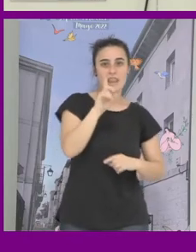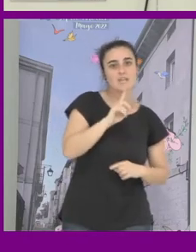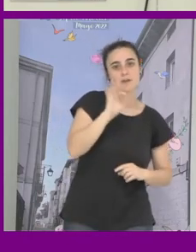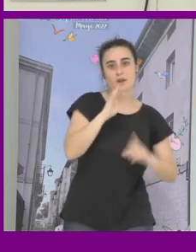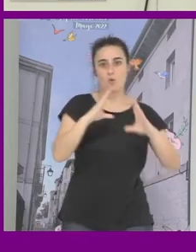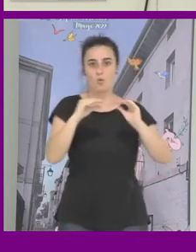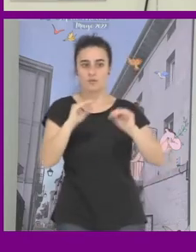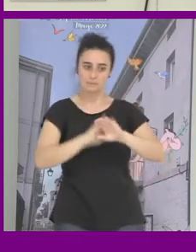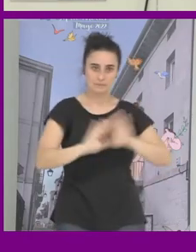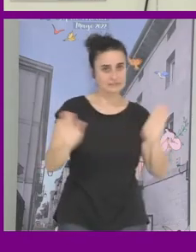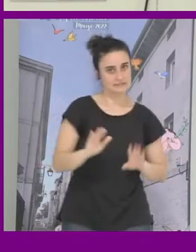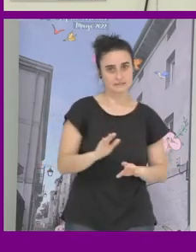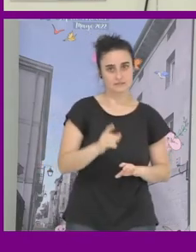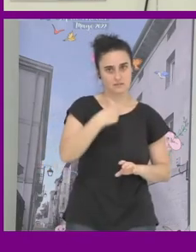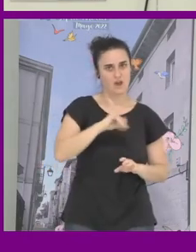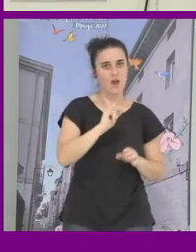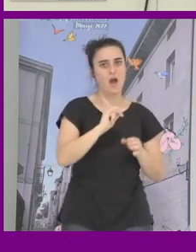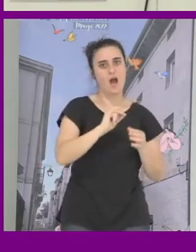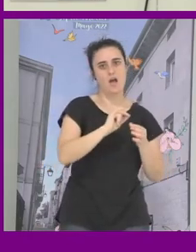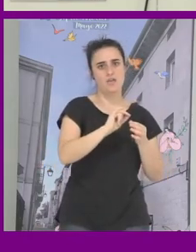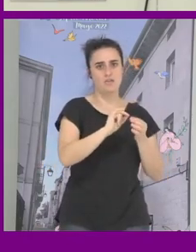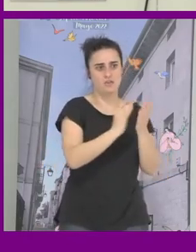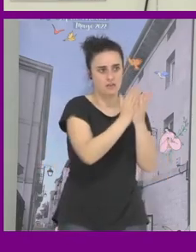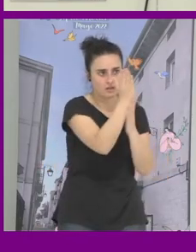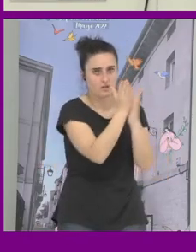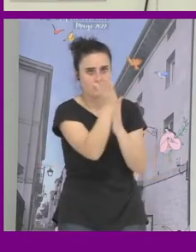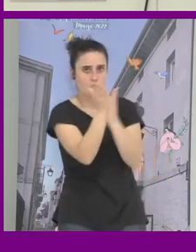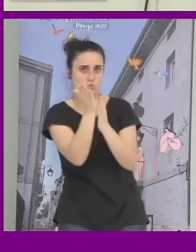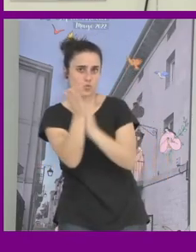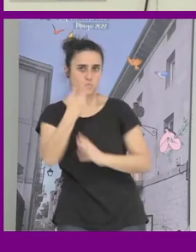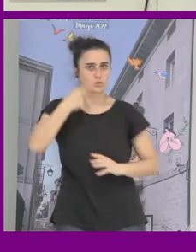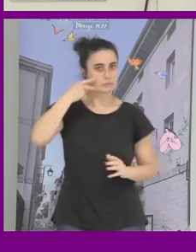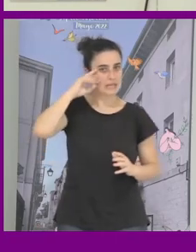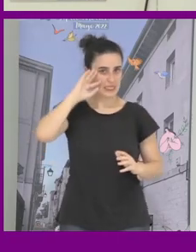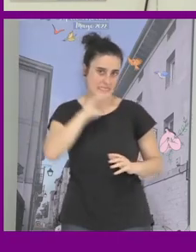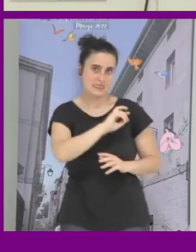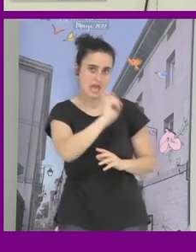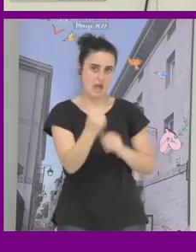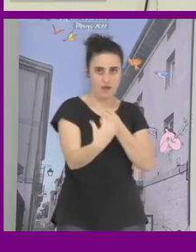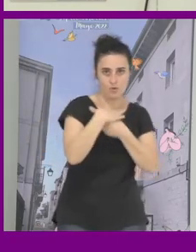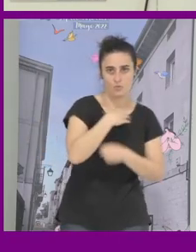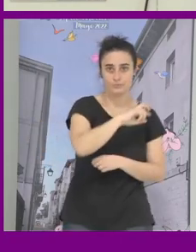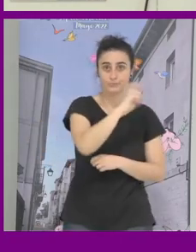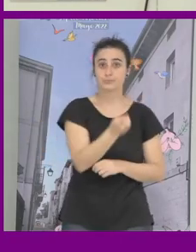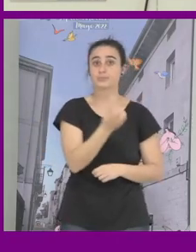baizik eta beste intersekzio pila batek gurutzatzen dutela gure esperientzia. Eta bereziki,